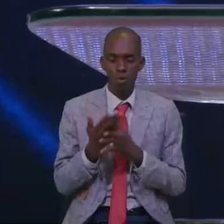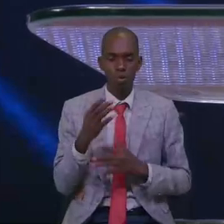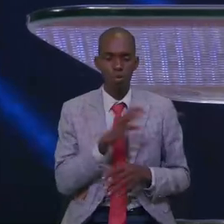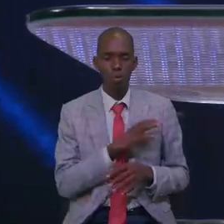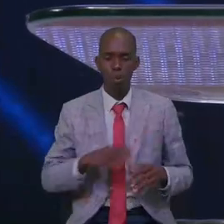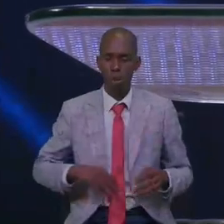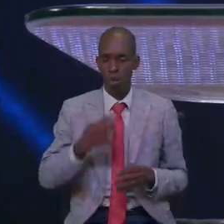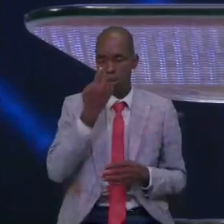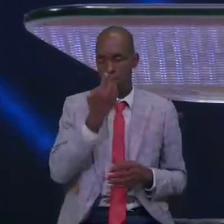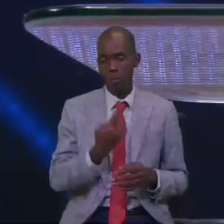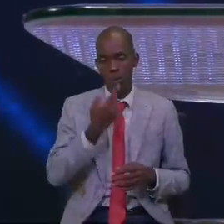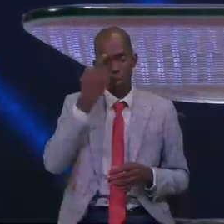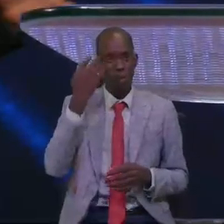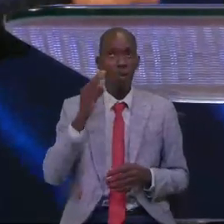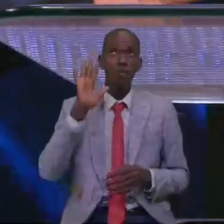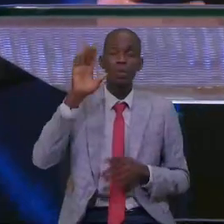de son œuvre